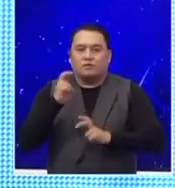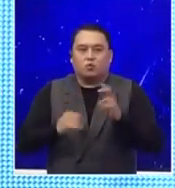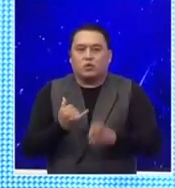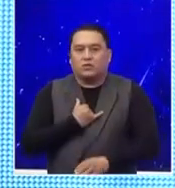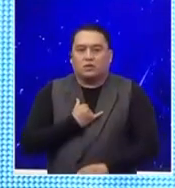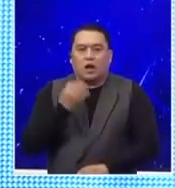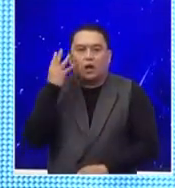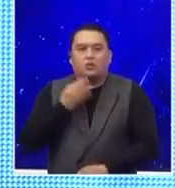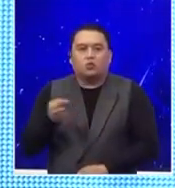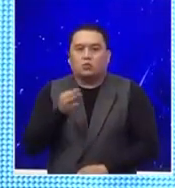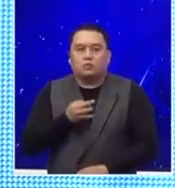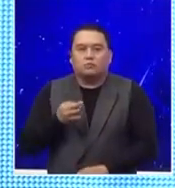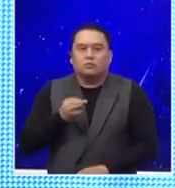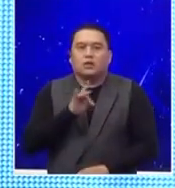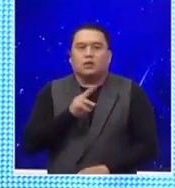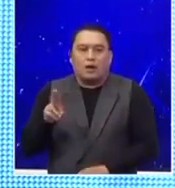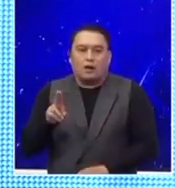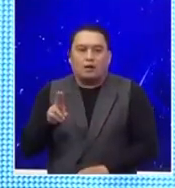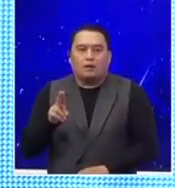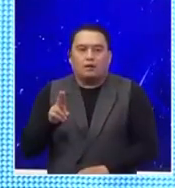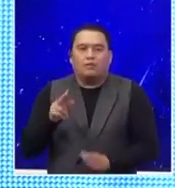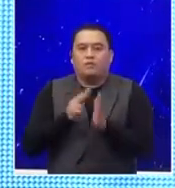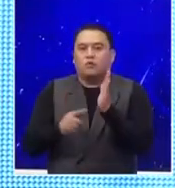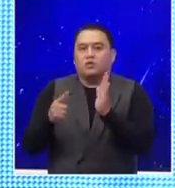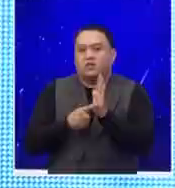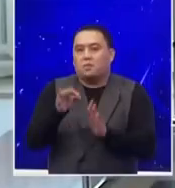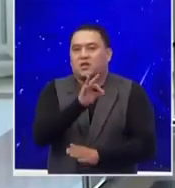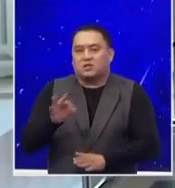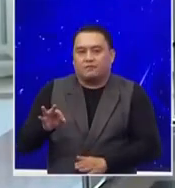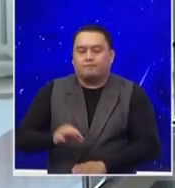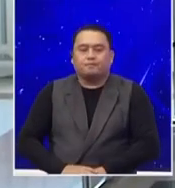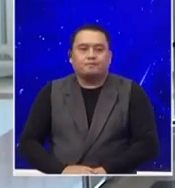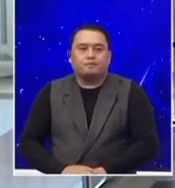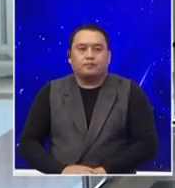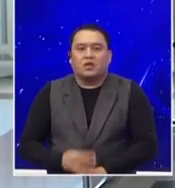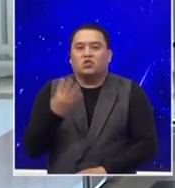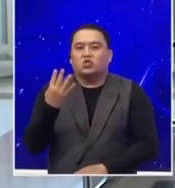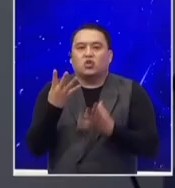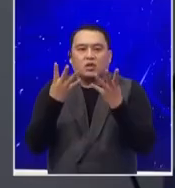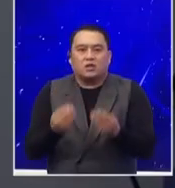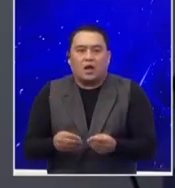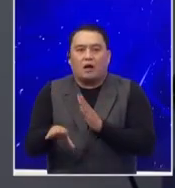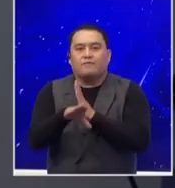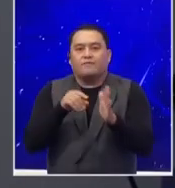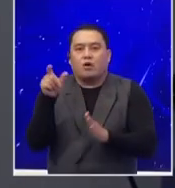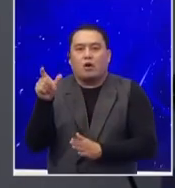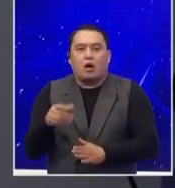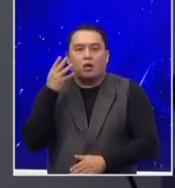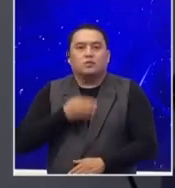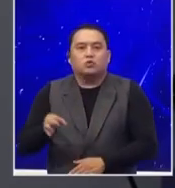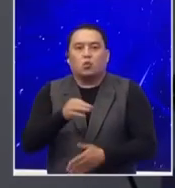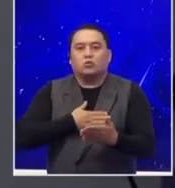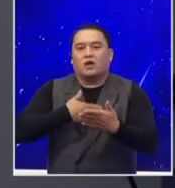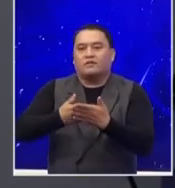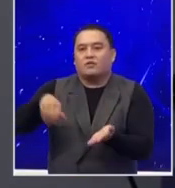в Алматинской области по республике 87%. За 4 дня голосования в праймерис в Алматинской области